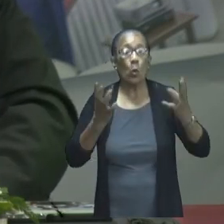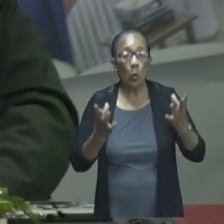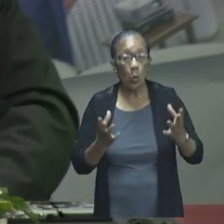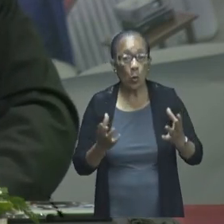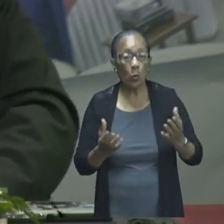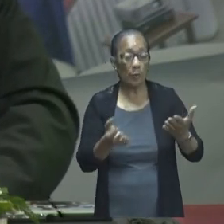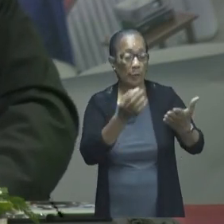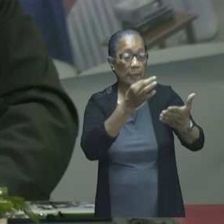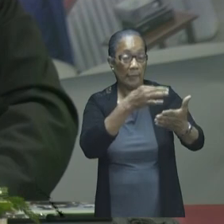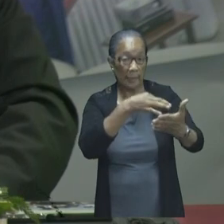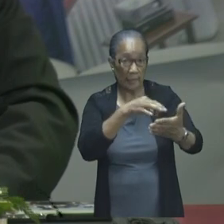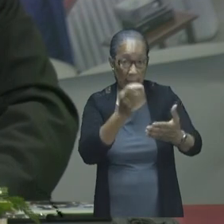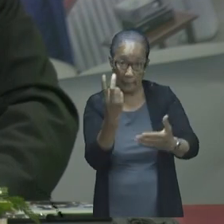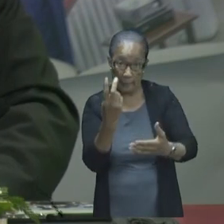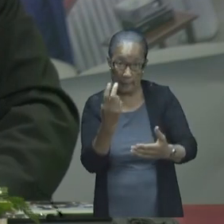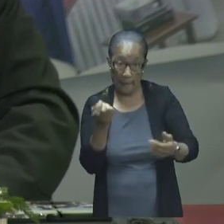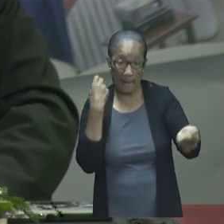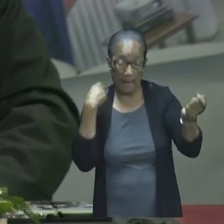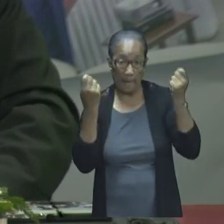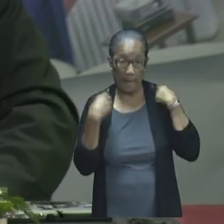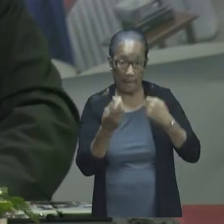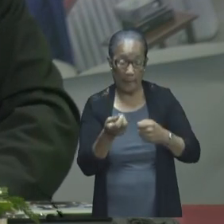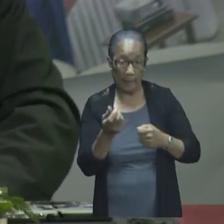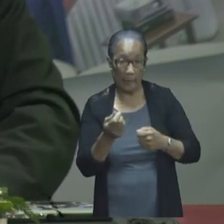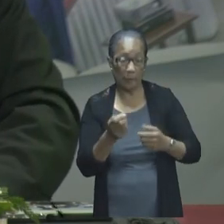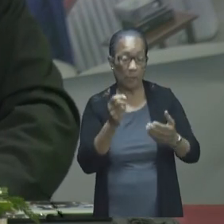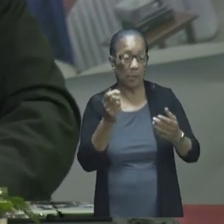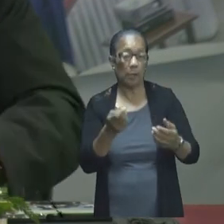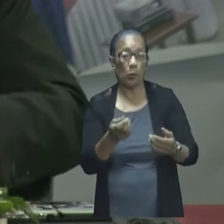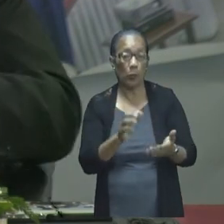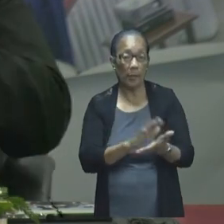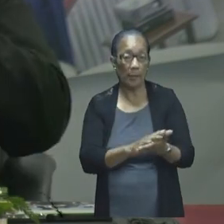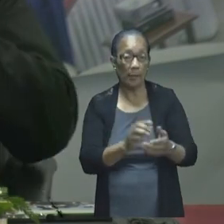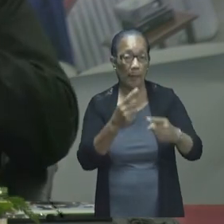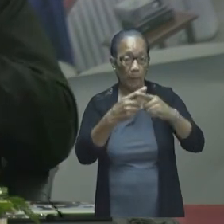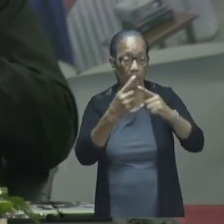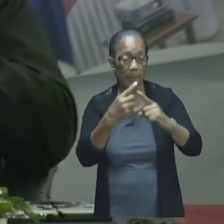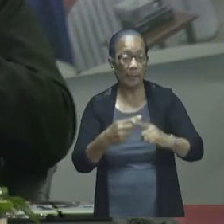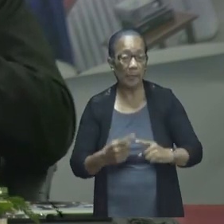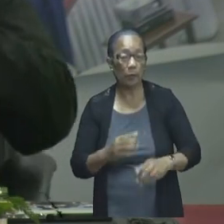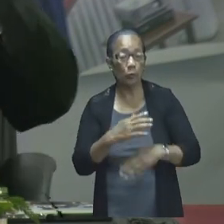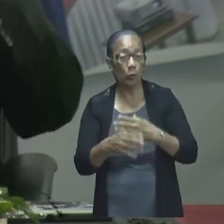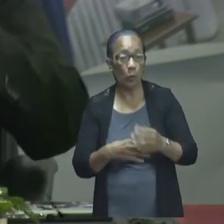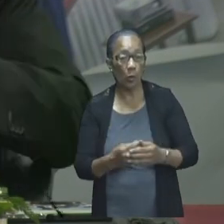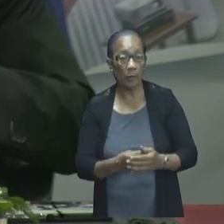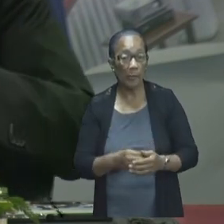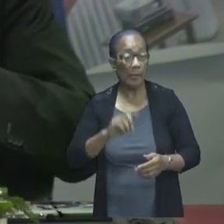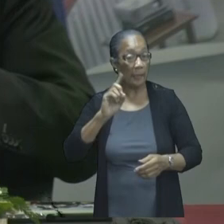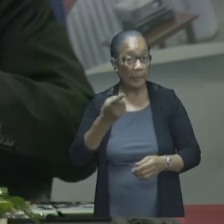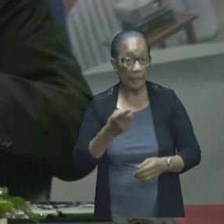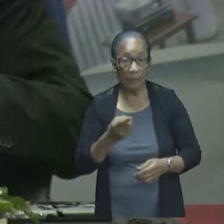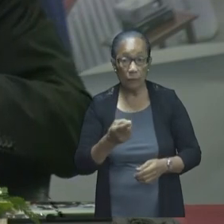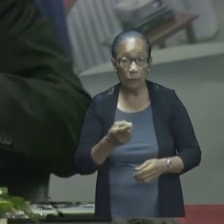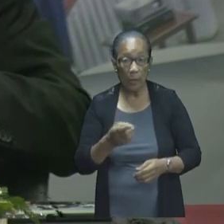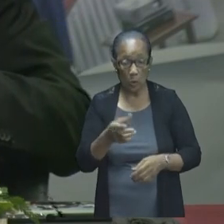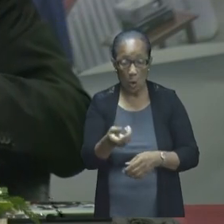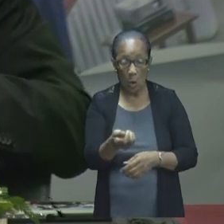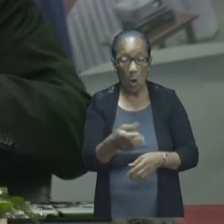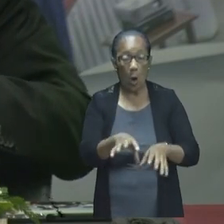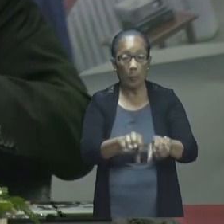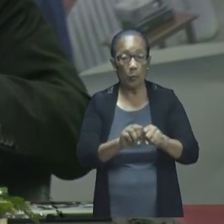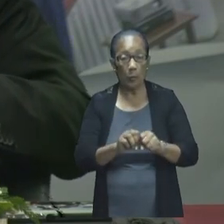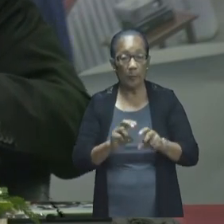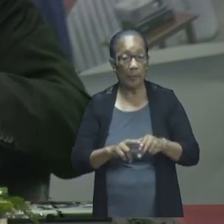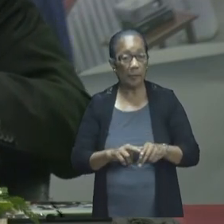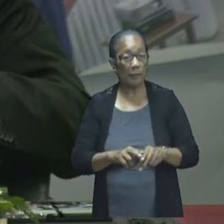winkel berekend wordt namelijk moet nieuw winstmarge berekend wordt op basis van die op cooper is niet op basis van die in